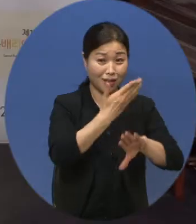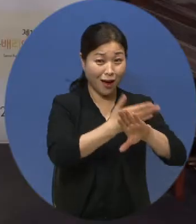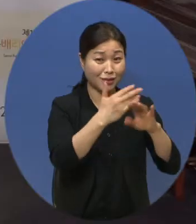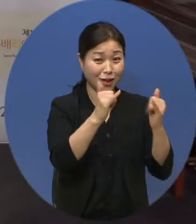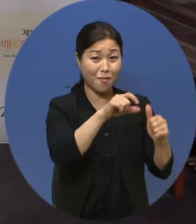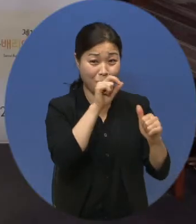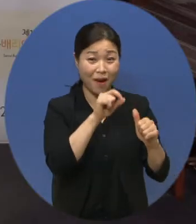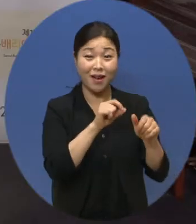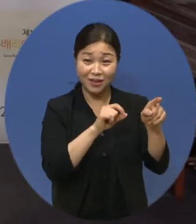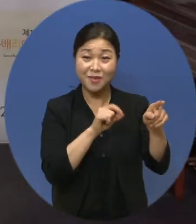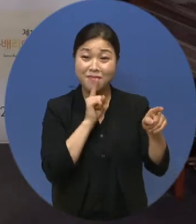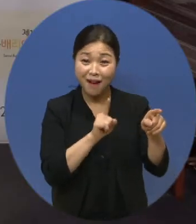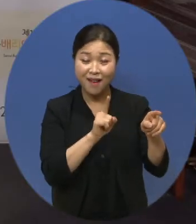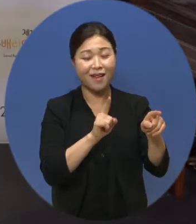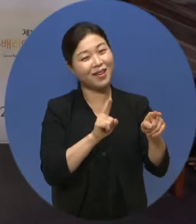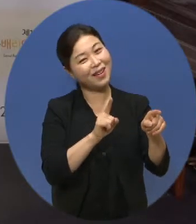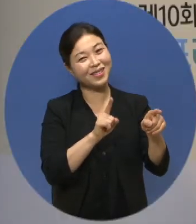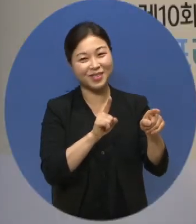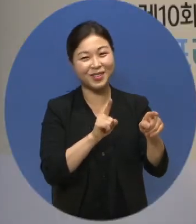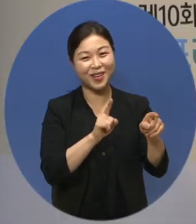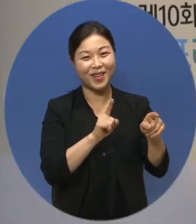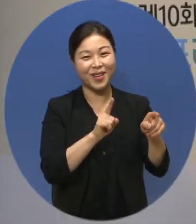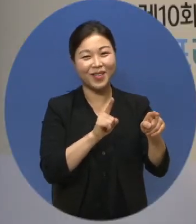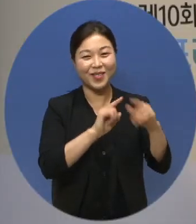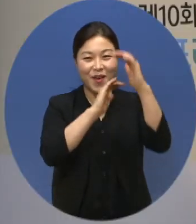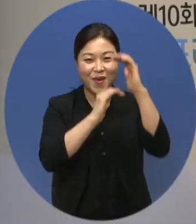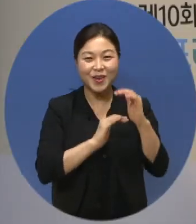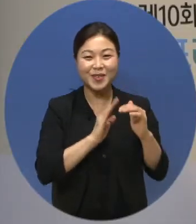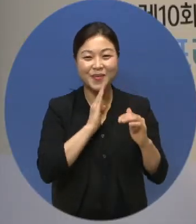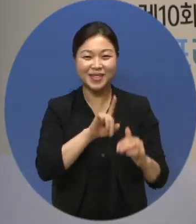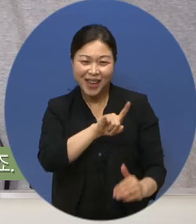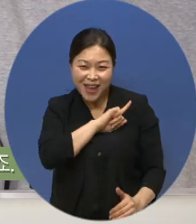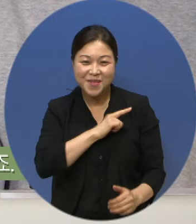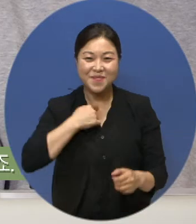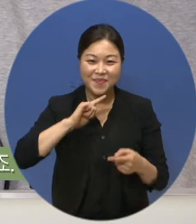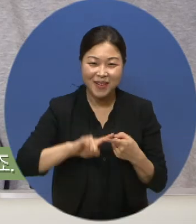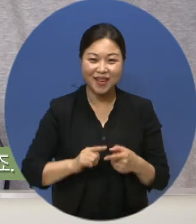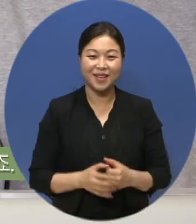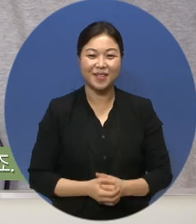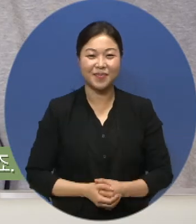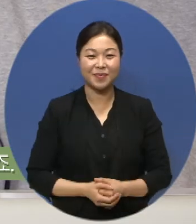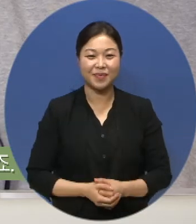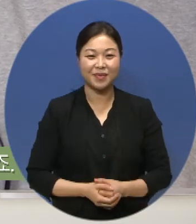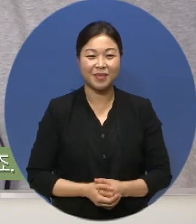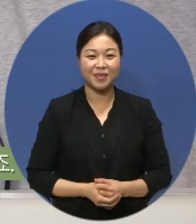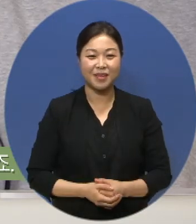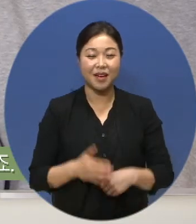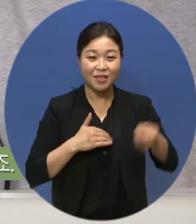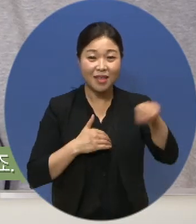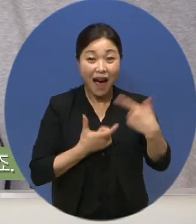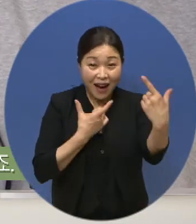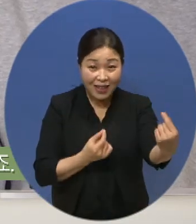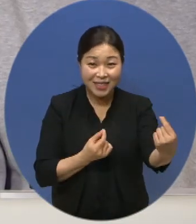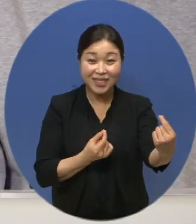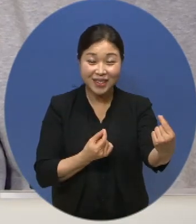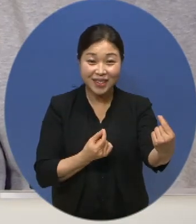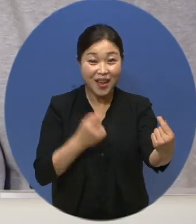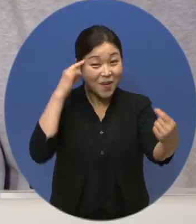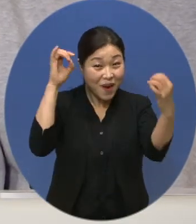그 장면이 사실 제가 제일 좋아하는 장면. 왜 중에 그걸 제일 좋아하시나요? 한창 우리가 같은 얘기를 하고 있는 줄 알았는데 아,